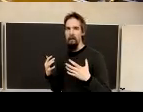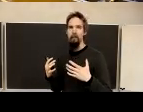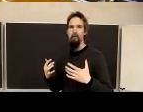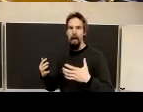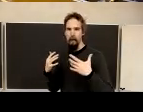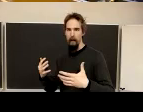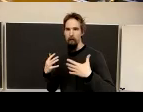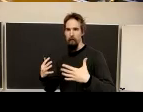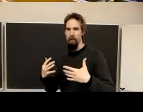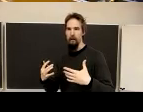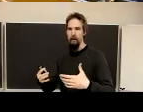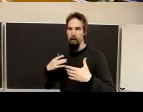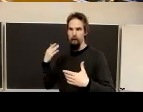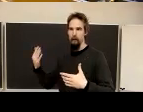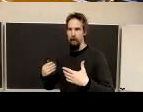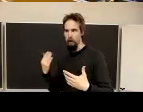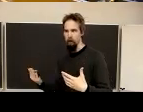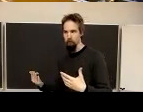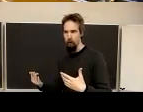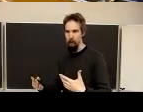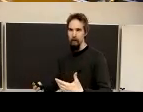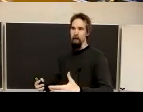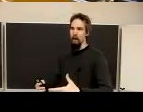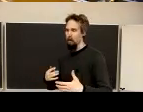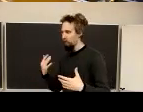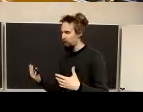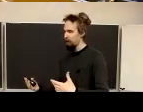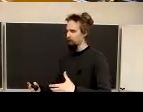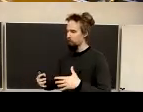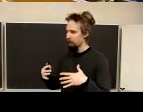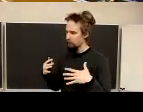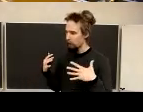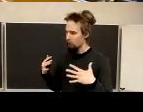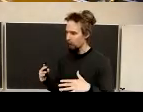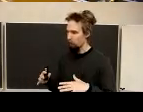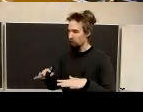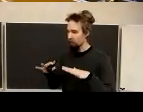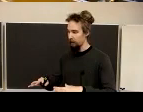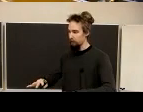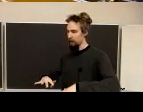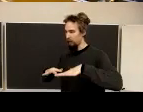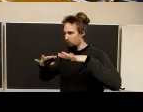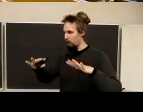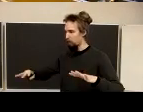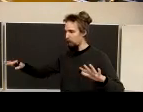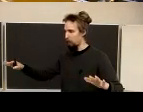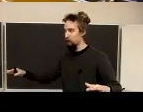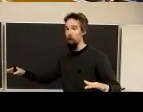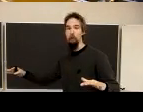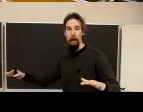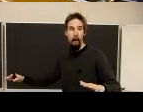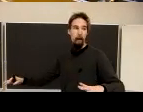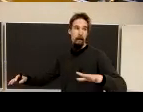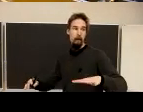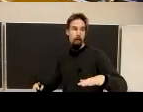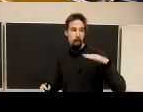ihmiset välittää syvästi tiedosta, jota he prosessoivat. Ja myös tämä heijastuu välittämään kokemukseen siinä, että miten niin kuin maailma näyttäytyy